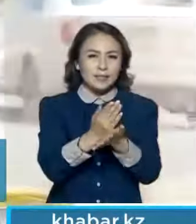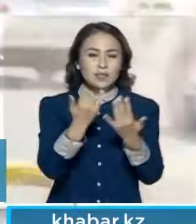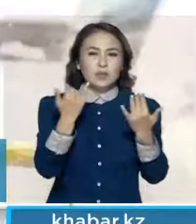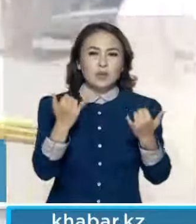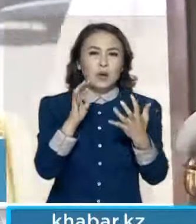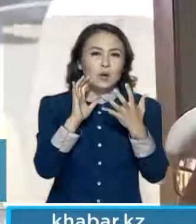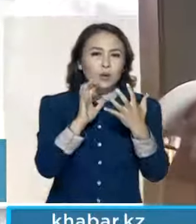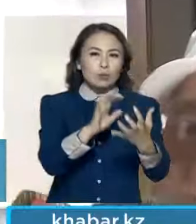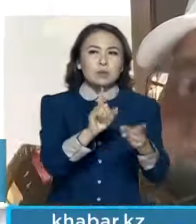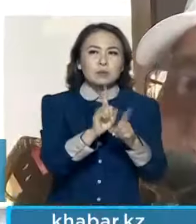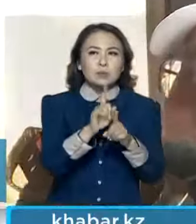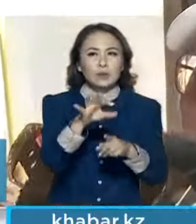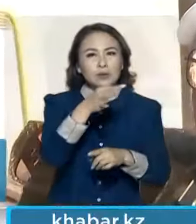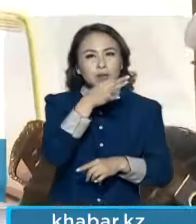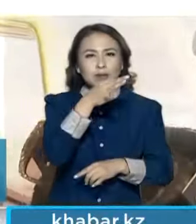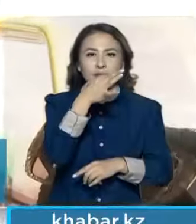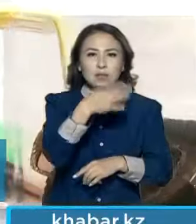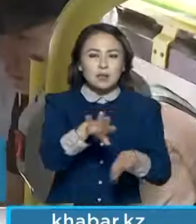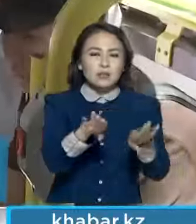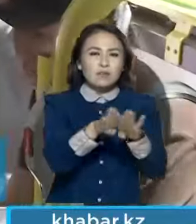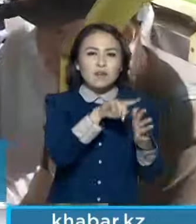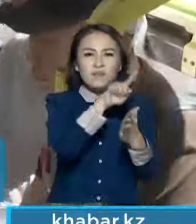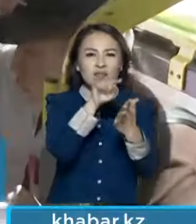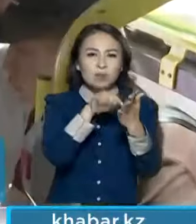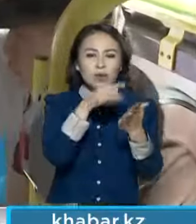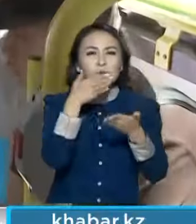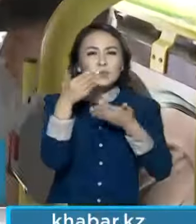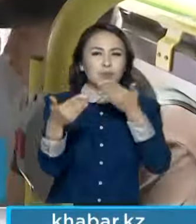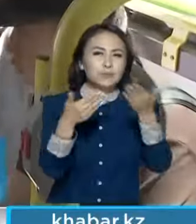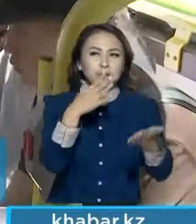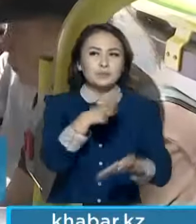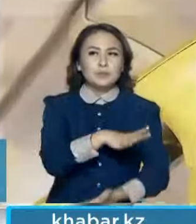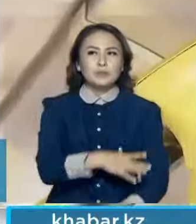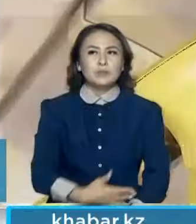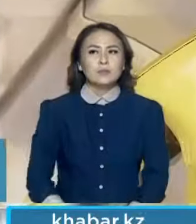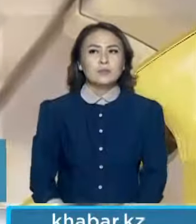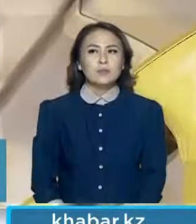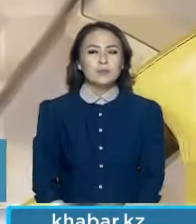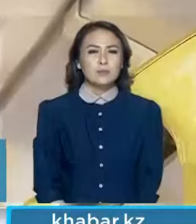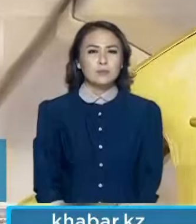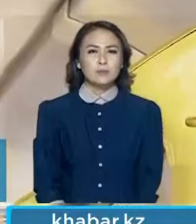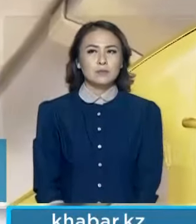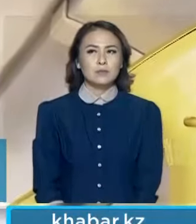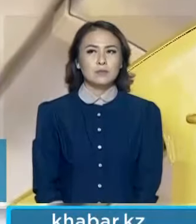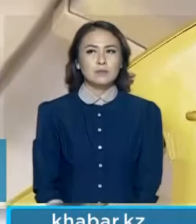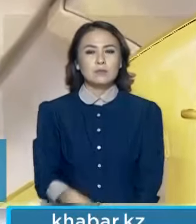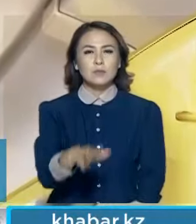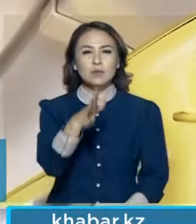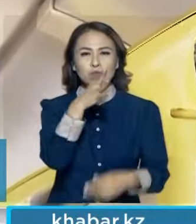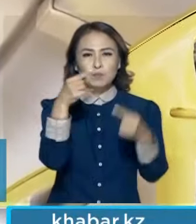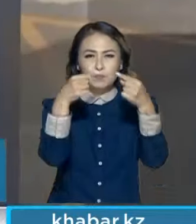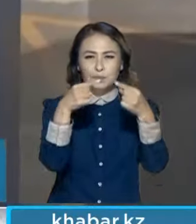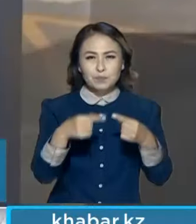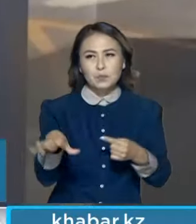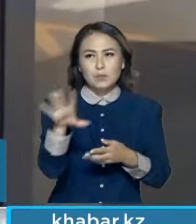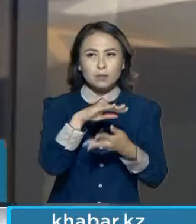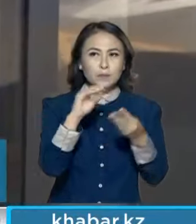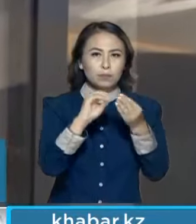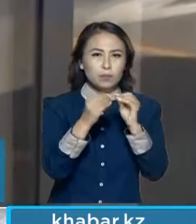көлік қызметіне көңіліңіз тола ма? Осындай сұрақпен азаматтарды сөзге тарттық. Уақыт бәрі нормально жүреді, оған проблема